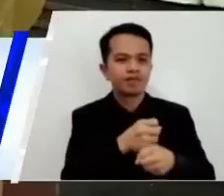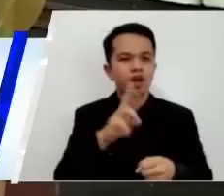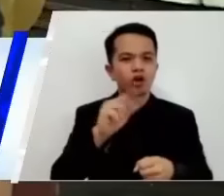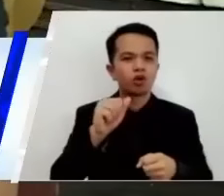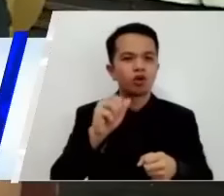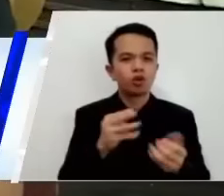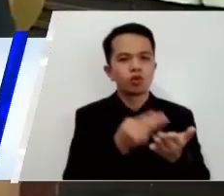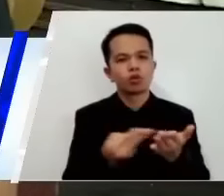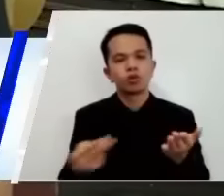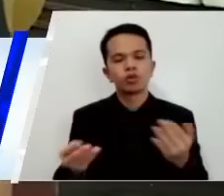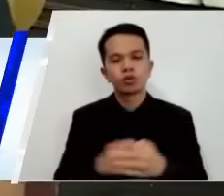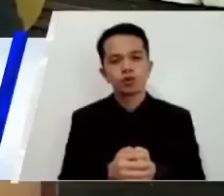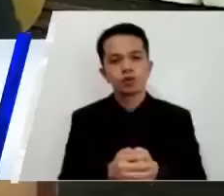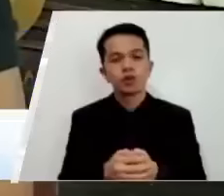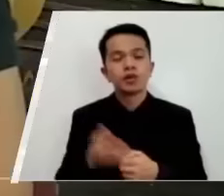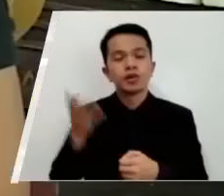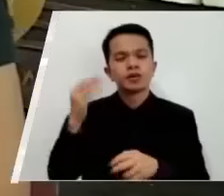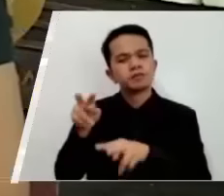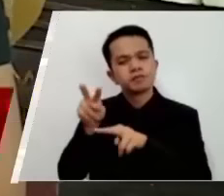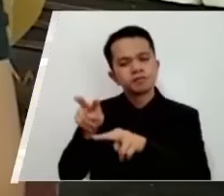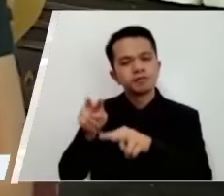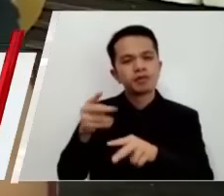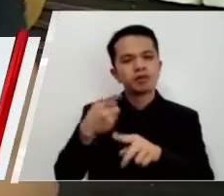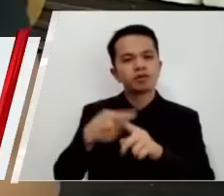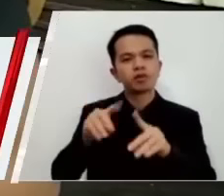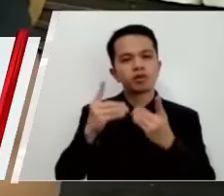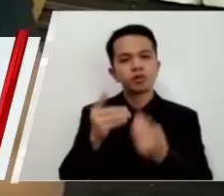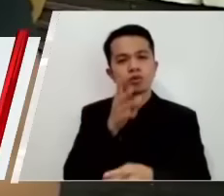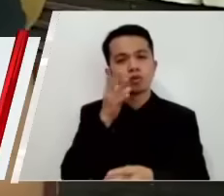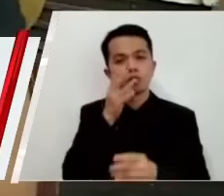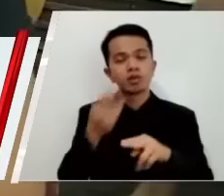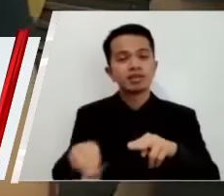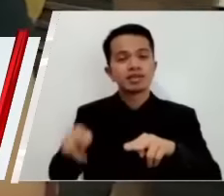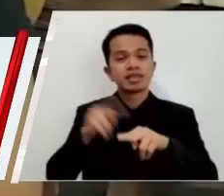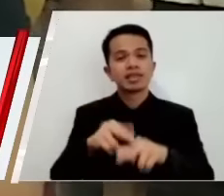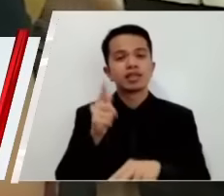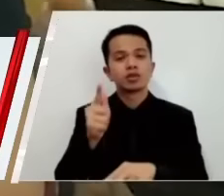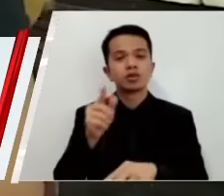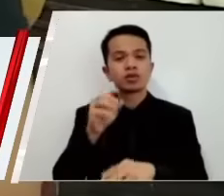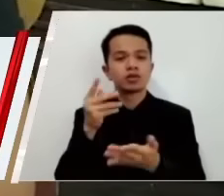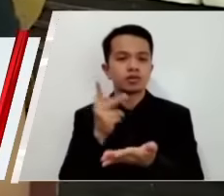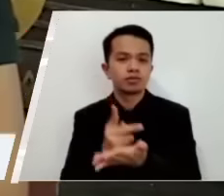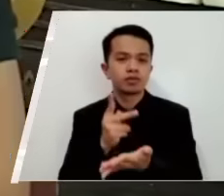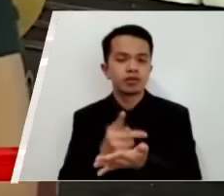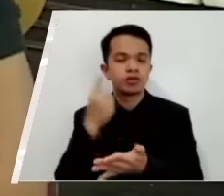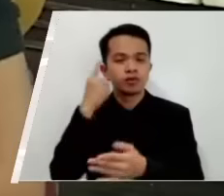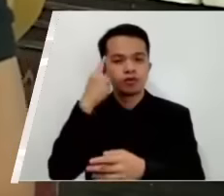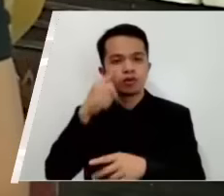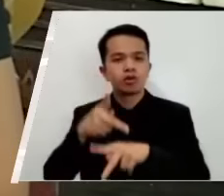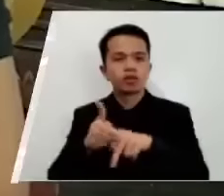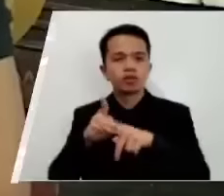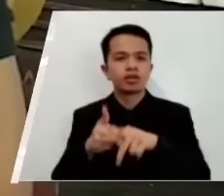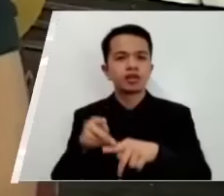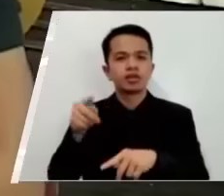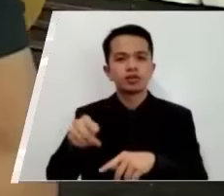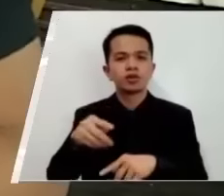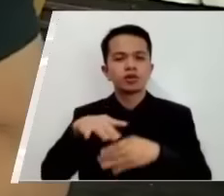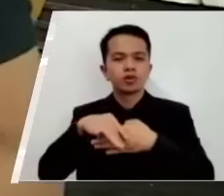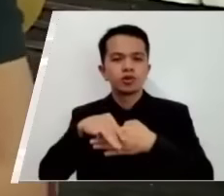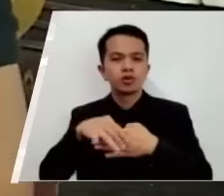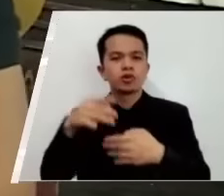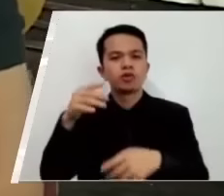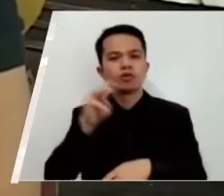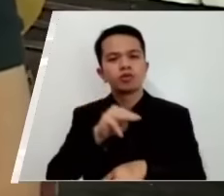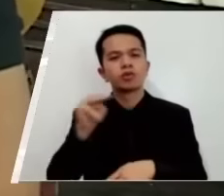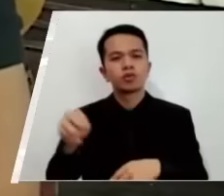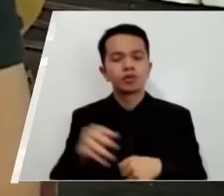pinakahuling price monitoring ng Department of Agriculture, tumaas ng 20 pesos ang kada kilo ng liyempo sa ilang pamilihan sa Metro Manila. Dito sa